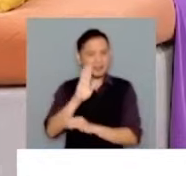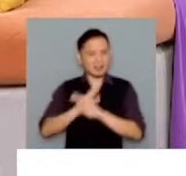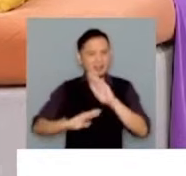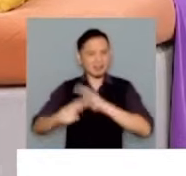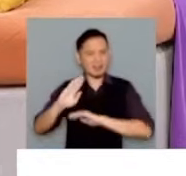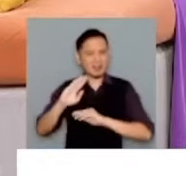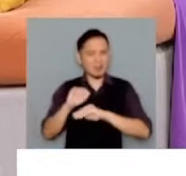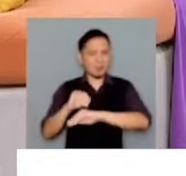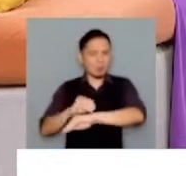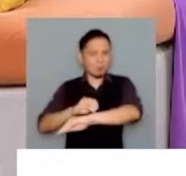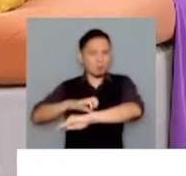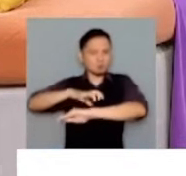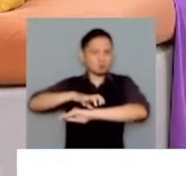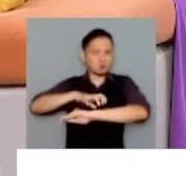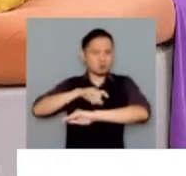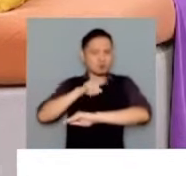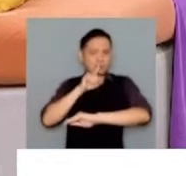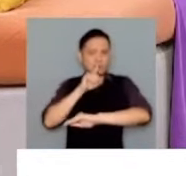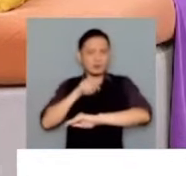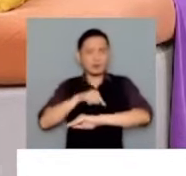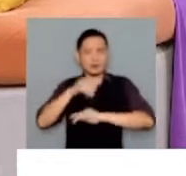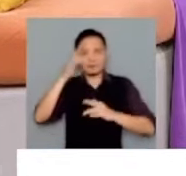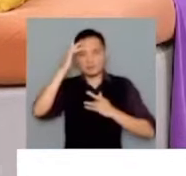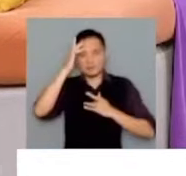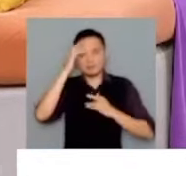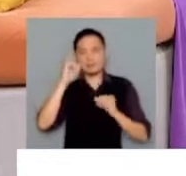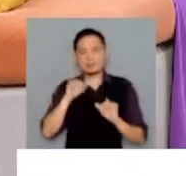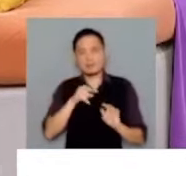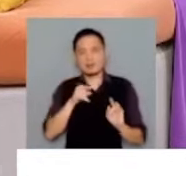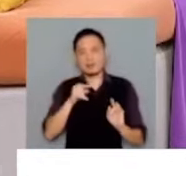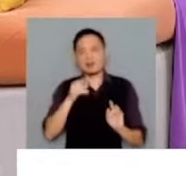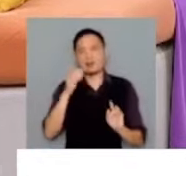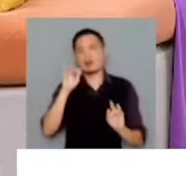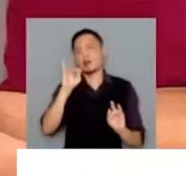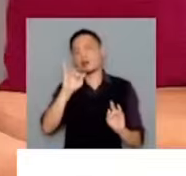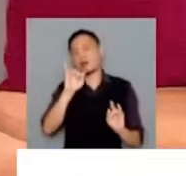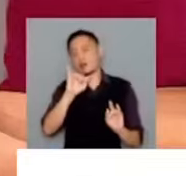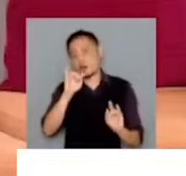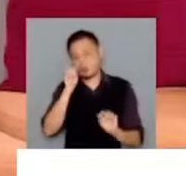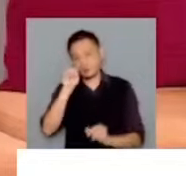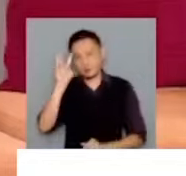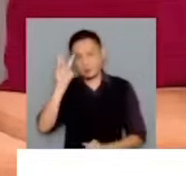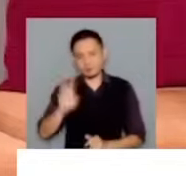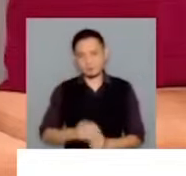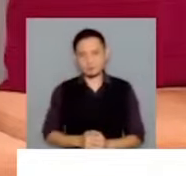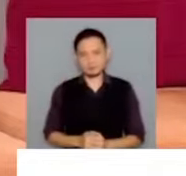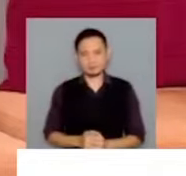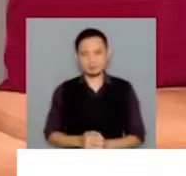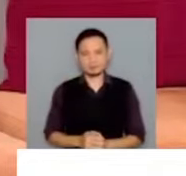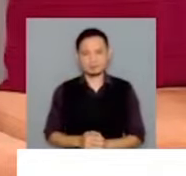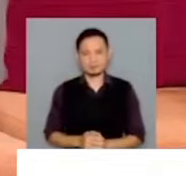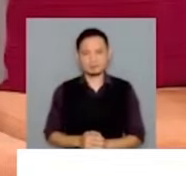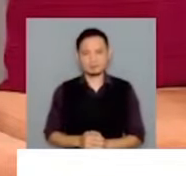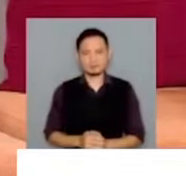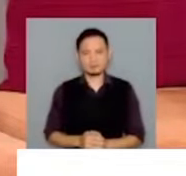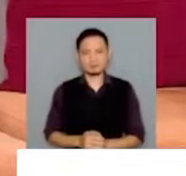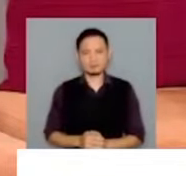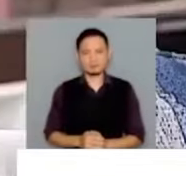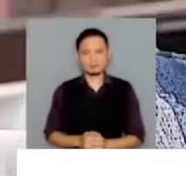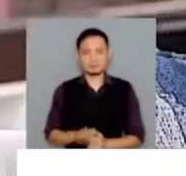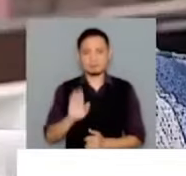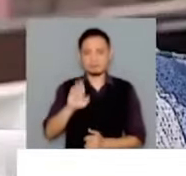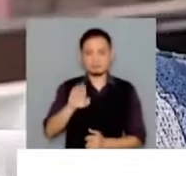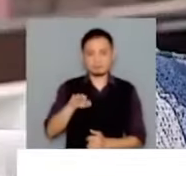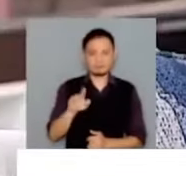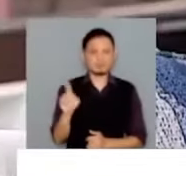siya pumorma. Right. Kaya naman. Ayan mga kapusos, para sa mga nagtataka, ano ba itong